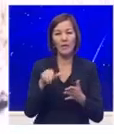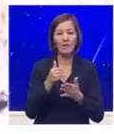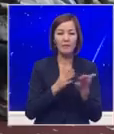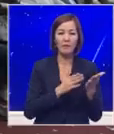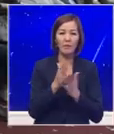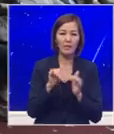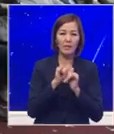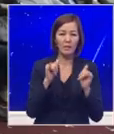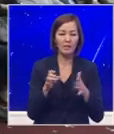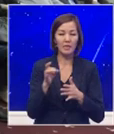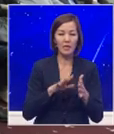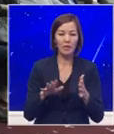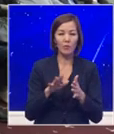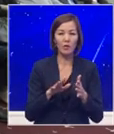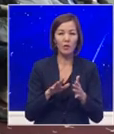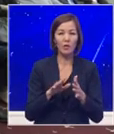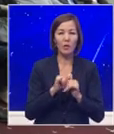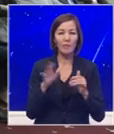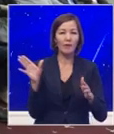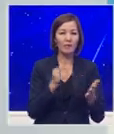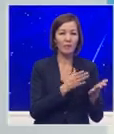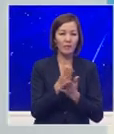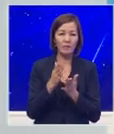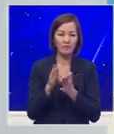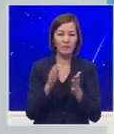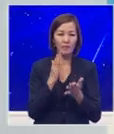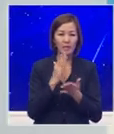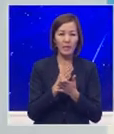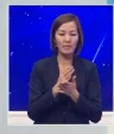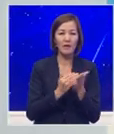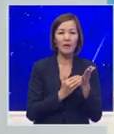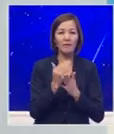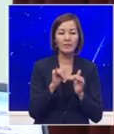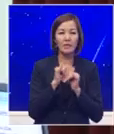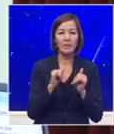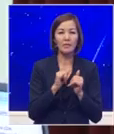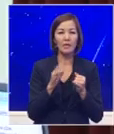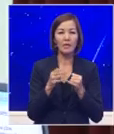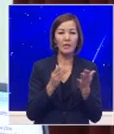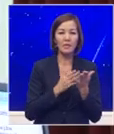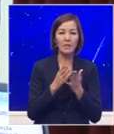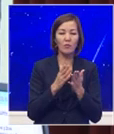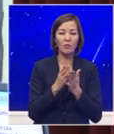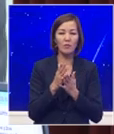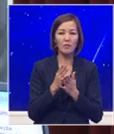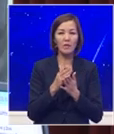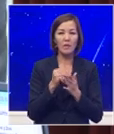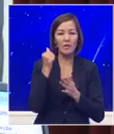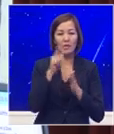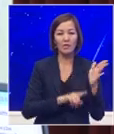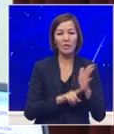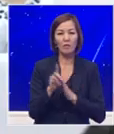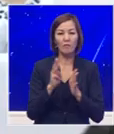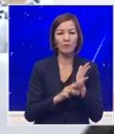экономического развития района показывают рост по всем сферам деятельности высокоразвито аграрная отрасль так с начала года произведено